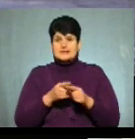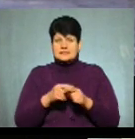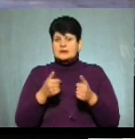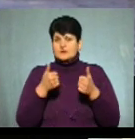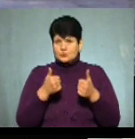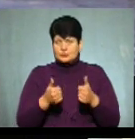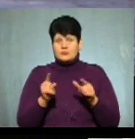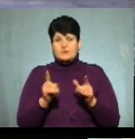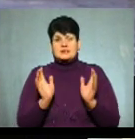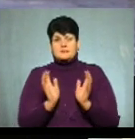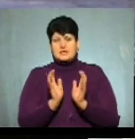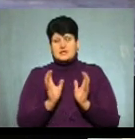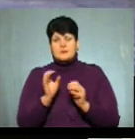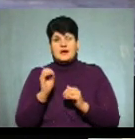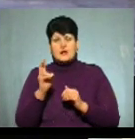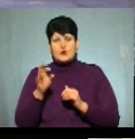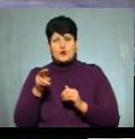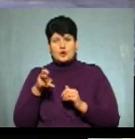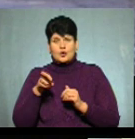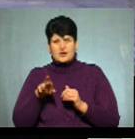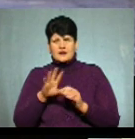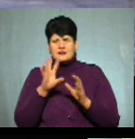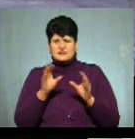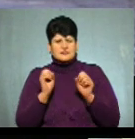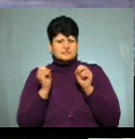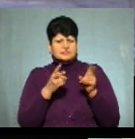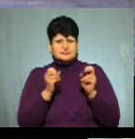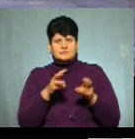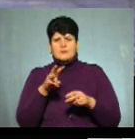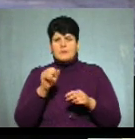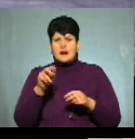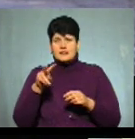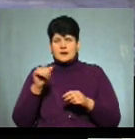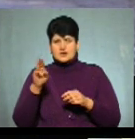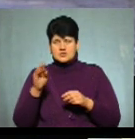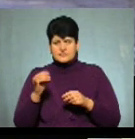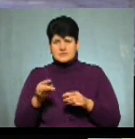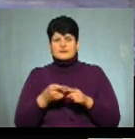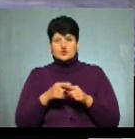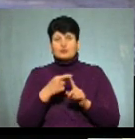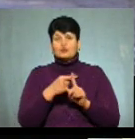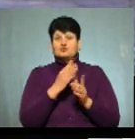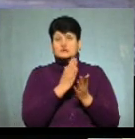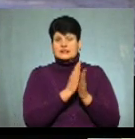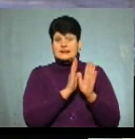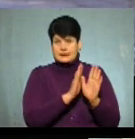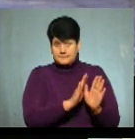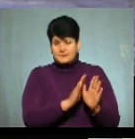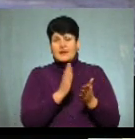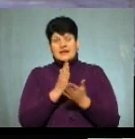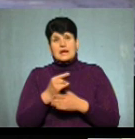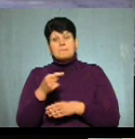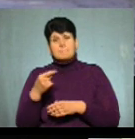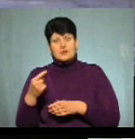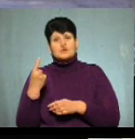що ми збережемо екологію, не буде все йти в нам валитися все на купу. Є це в цьому плюс, але невеличкий є мінус. Це